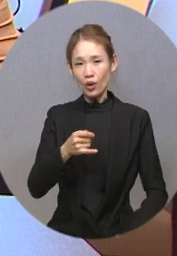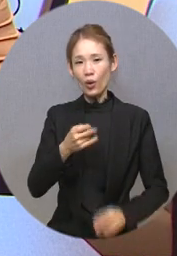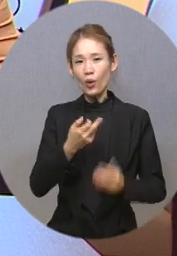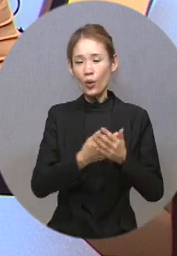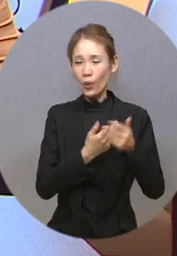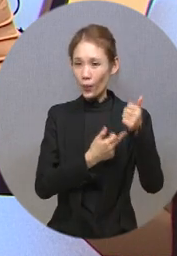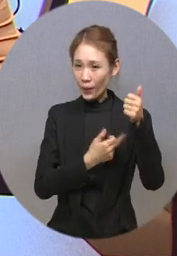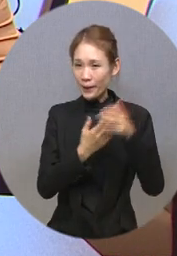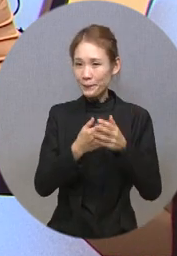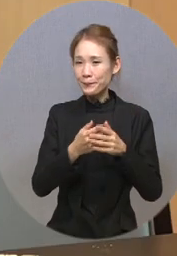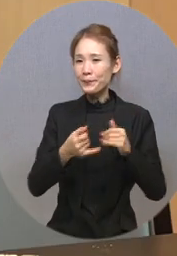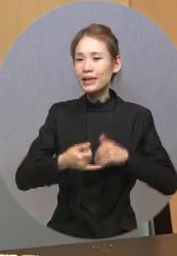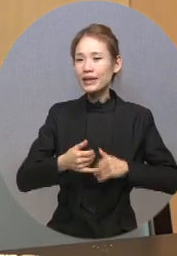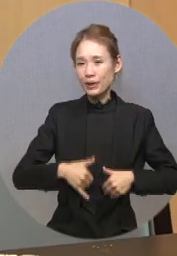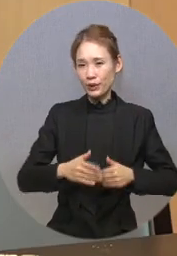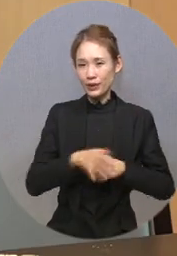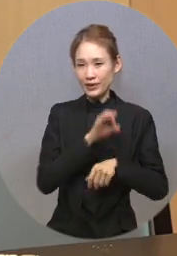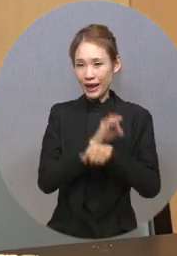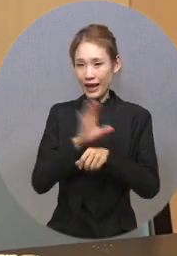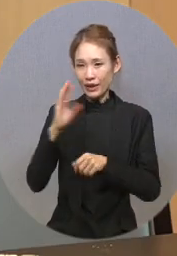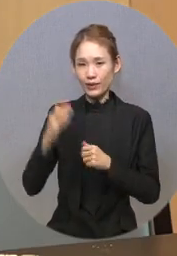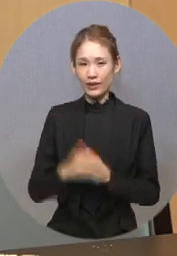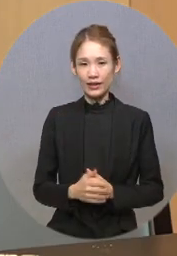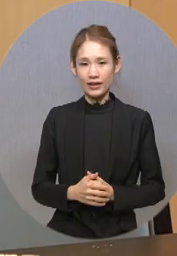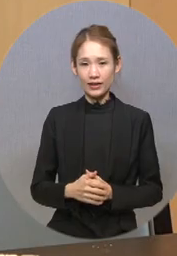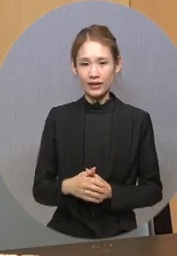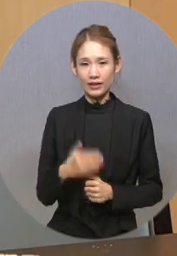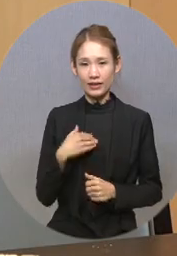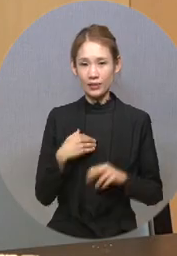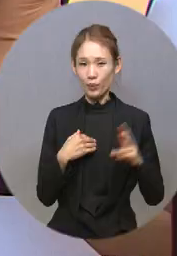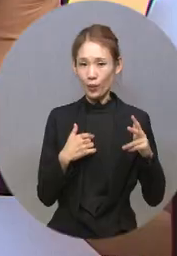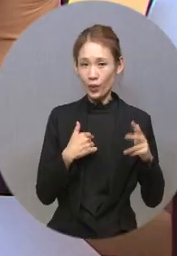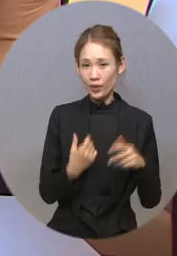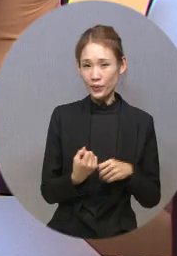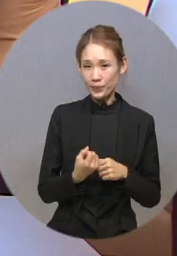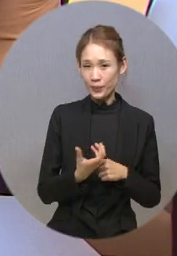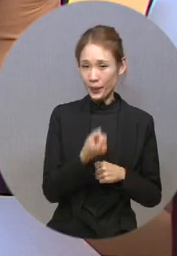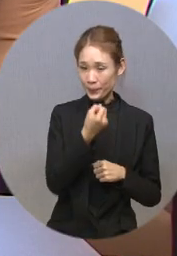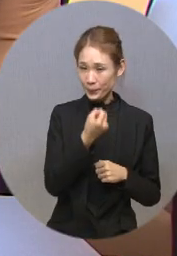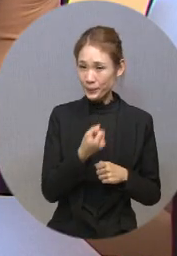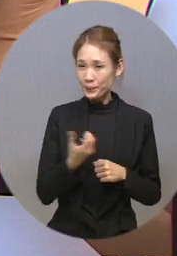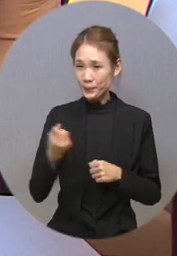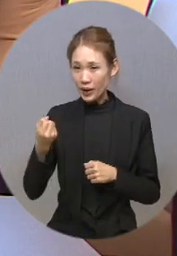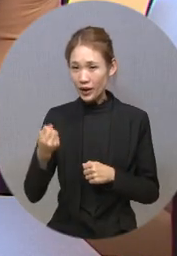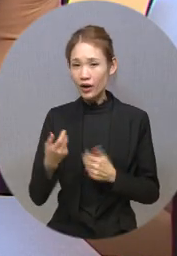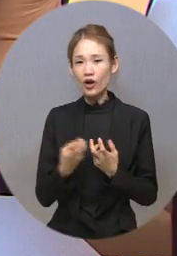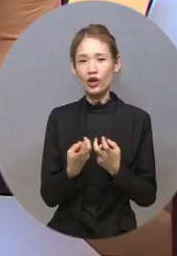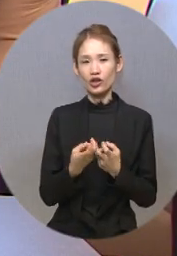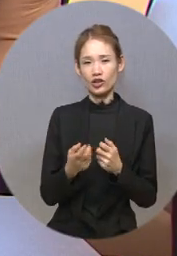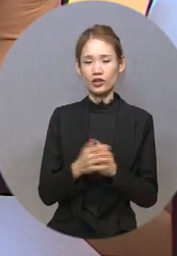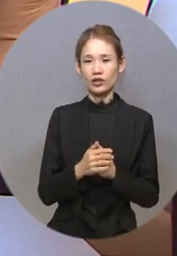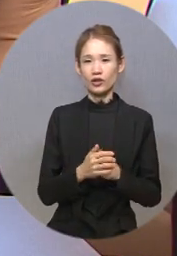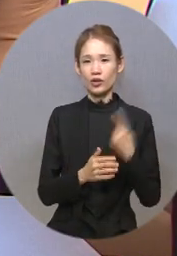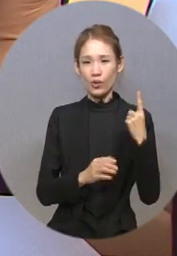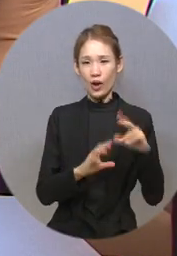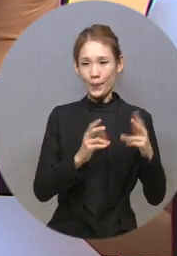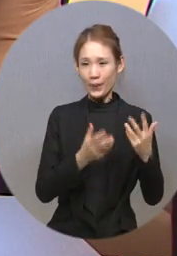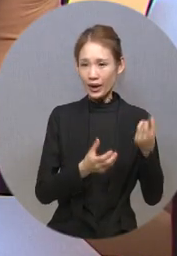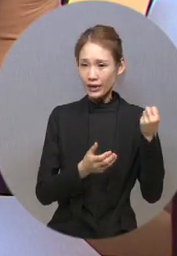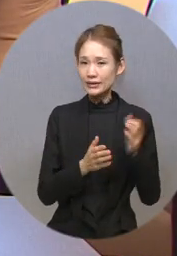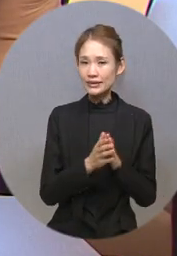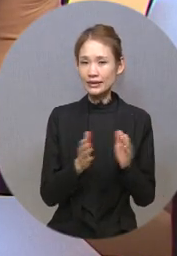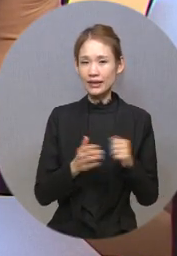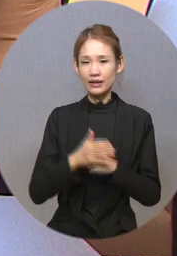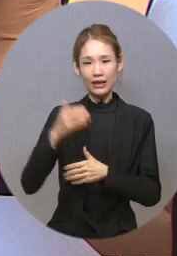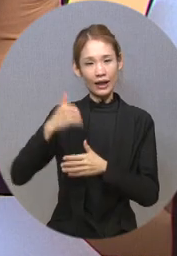된대. 아, 그 10,000원으로? 아니, 그러니까 볼은 어떻게 시작하는 거야? 내 볼 갖고 시작을 하는 거 아니면 볼을 먼저 사야 되는 거야? 볼로 시작을 하고 나머지 만약에 볼이 오비나